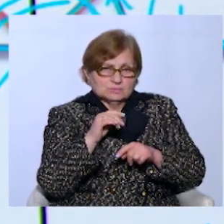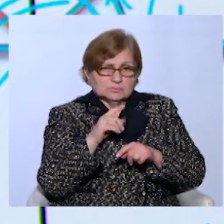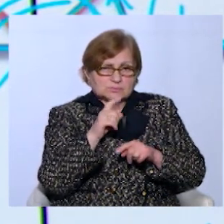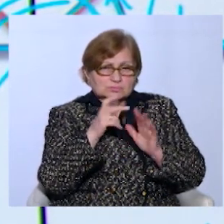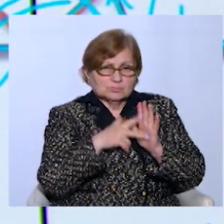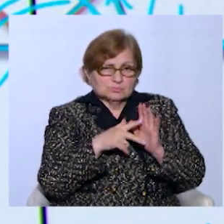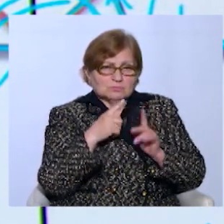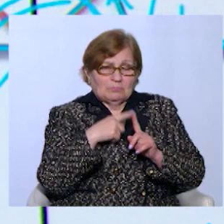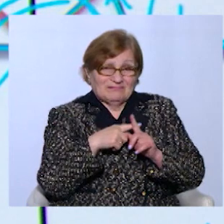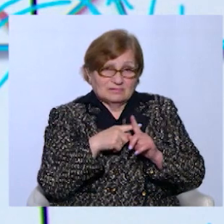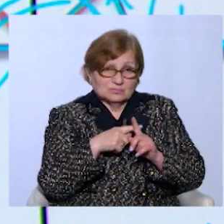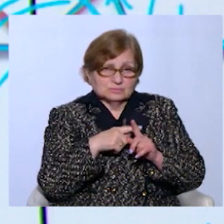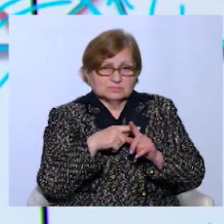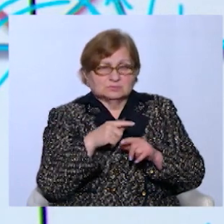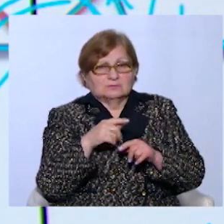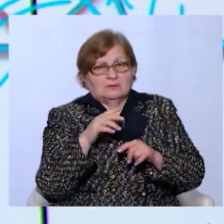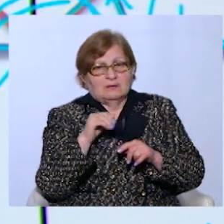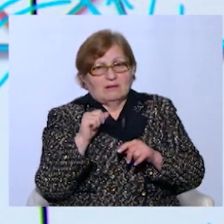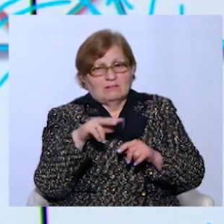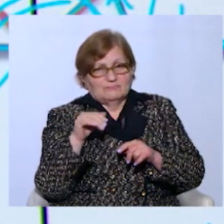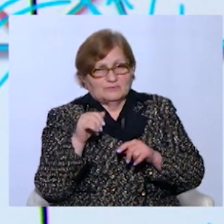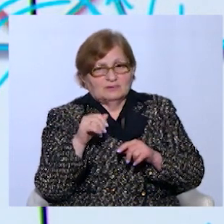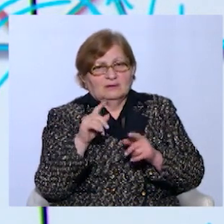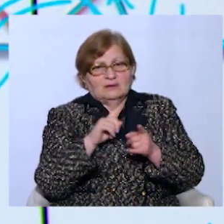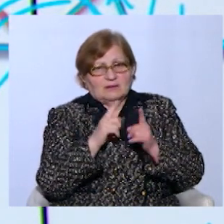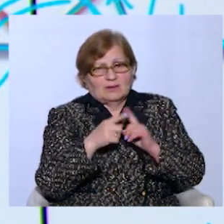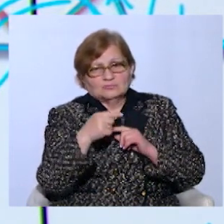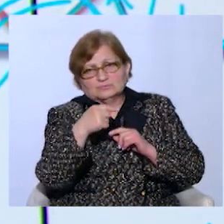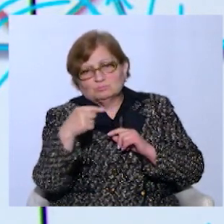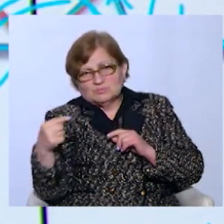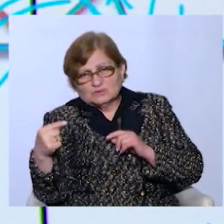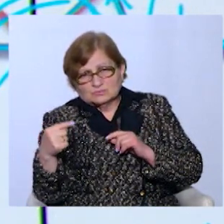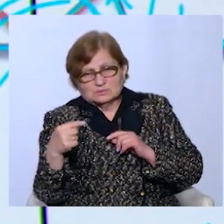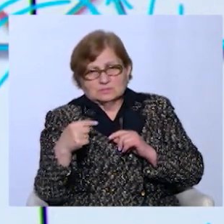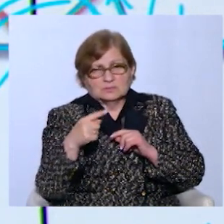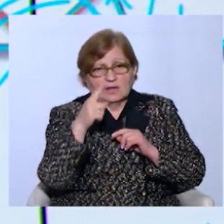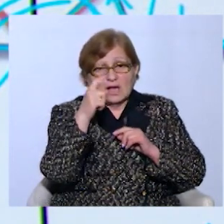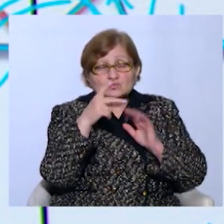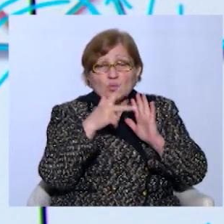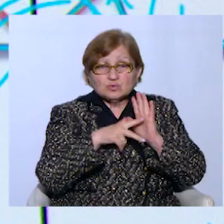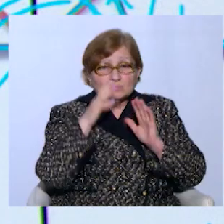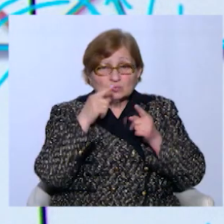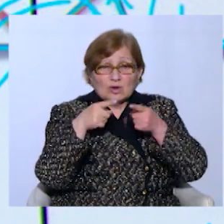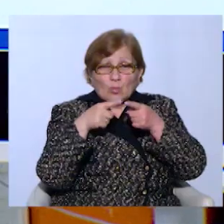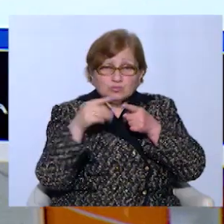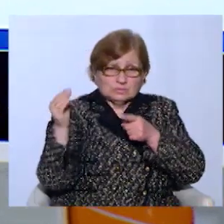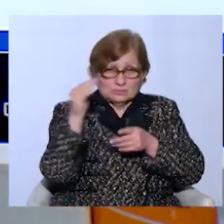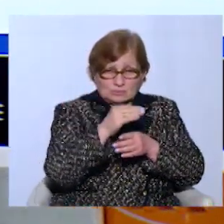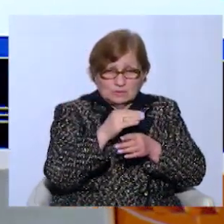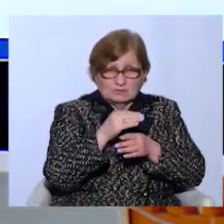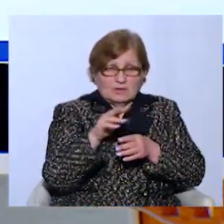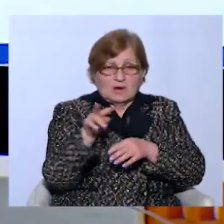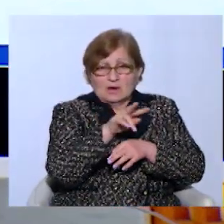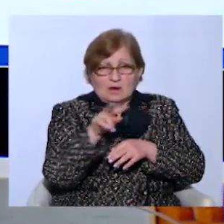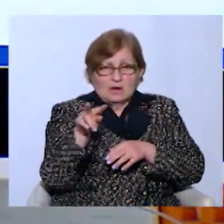ალფა გამოდის მინუს კოსინუს ალფა. შესაბამისად 180 გრადუსს როცა ვუმატებთ კუთხეს სინუსსაც და კოსინუსსაც